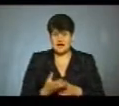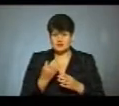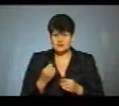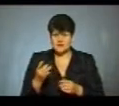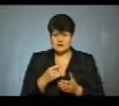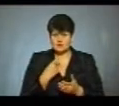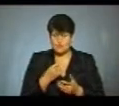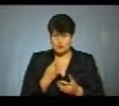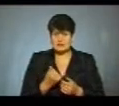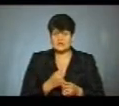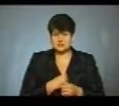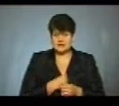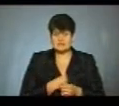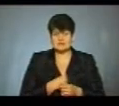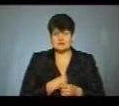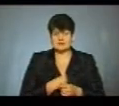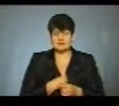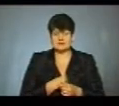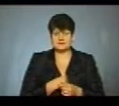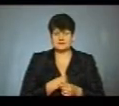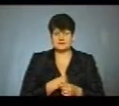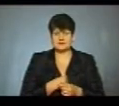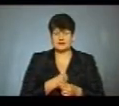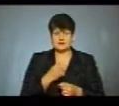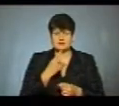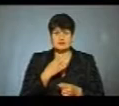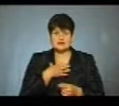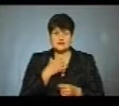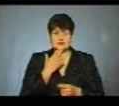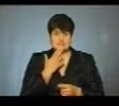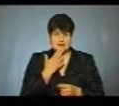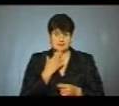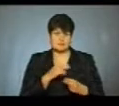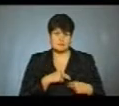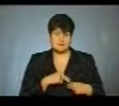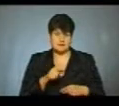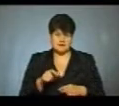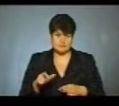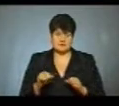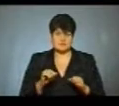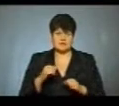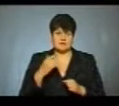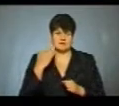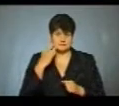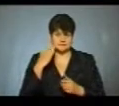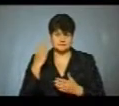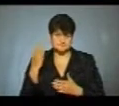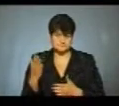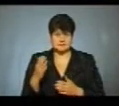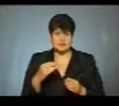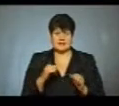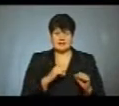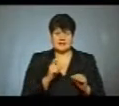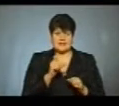говорю, на жаль, за свідченням наших іноземних партнерів, того самого керівника Сполучених Штатів, керівників